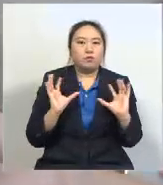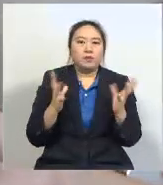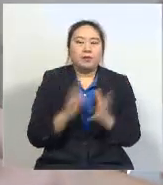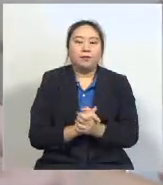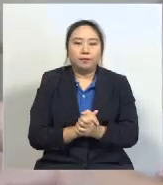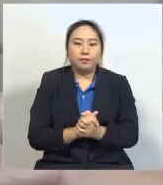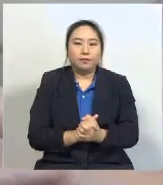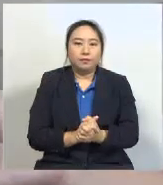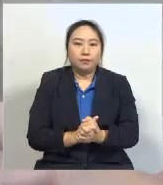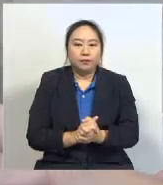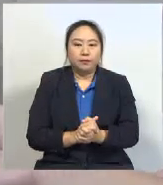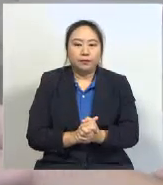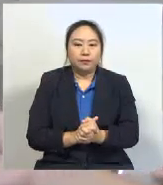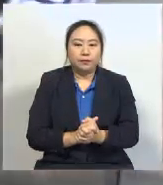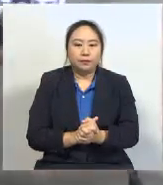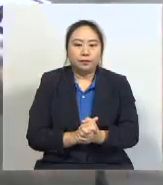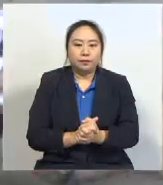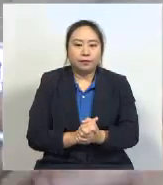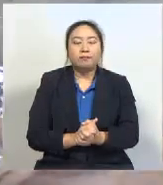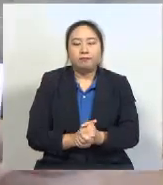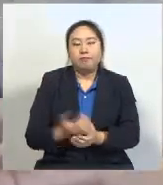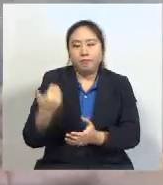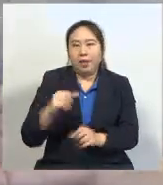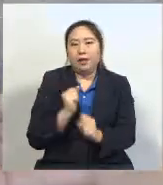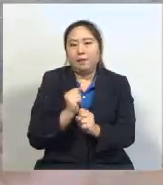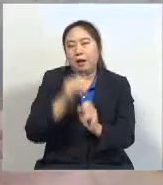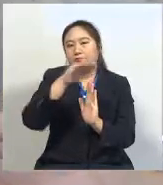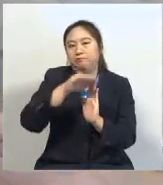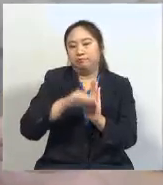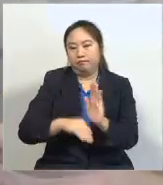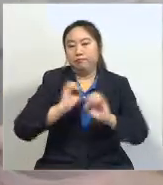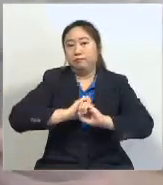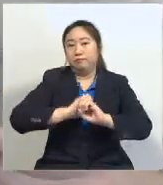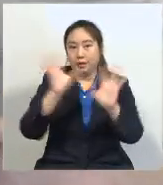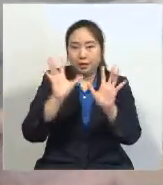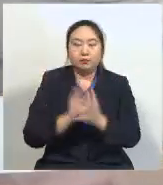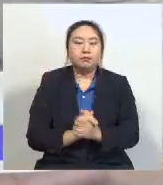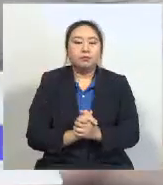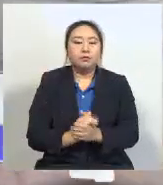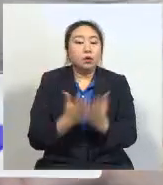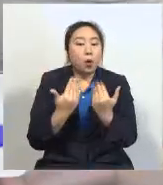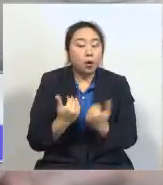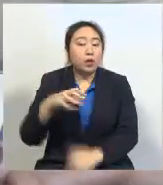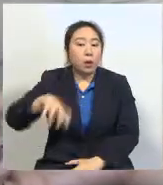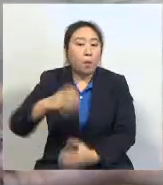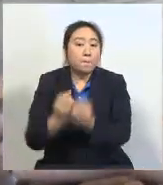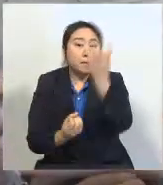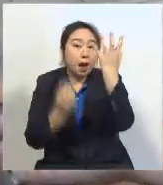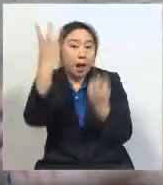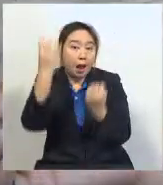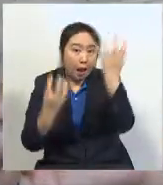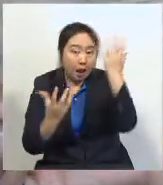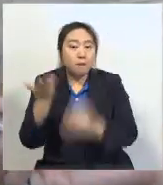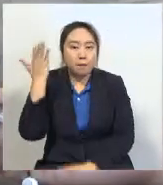รัฐมนตรีค่ะ มีแนวทางทำงานที่ชัดเจนนะครับในปัจจุบันก็ทางกรมป่าไม้นะครับเมื่อว